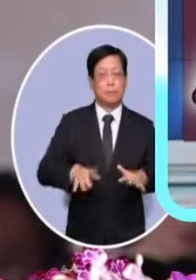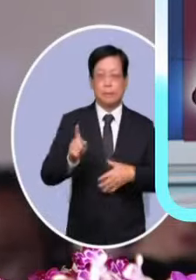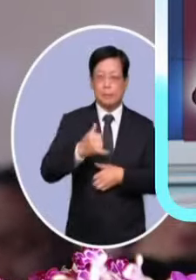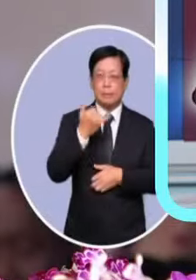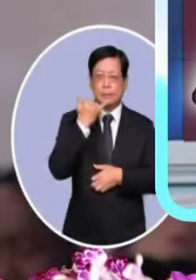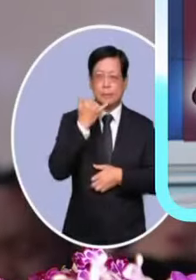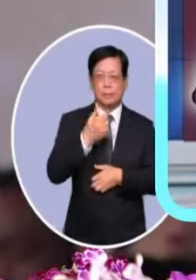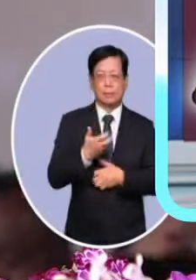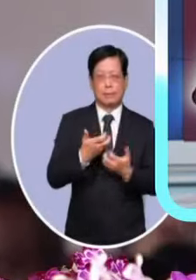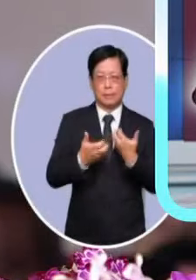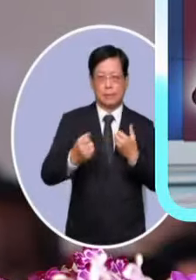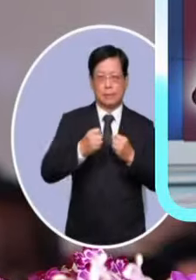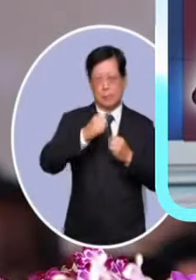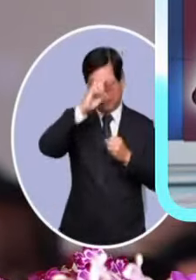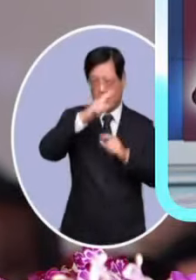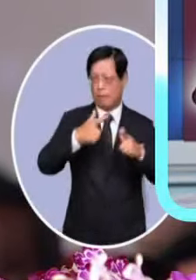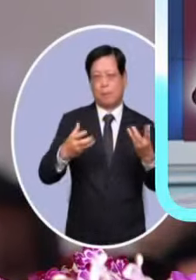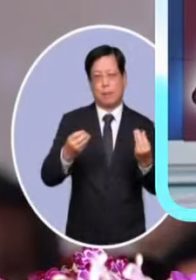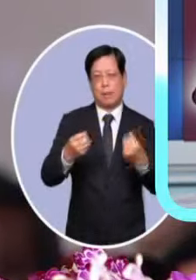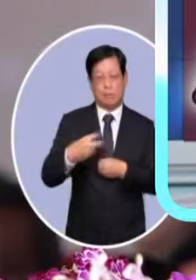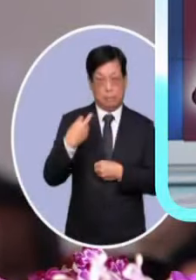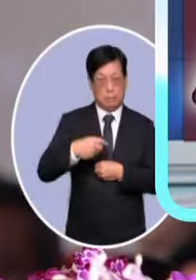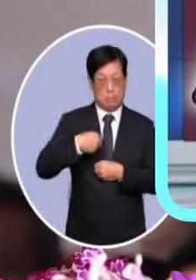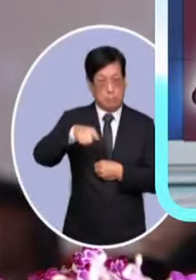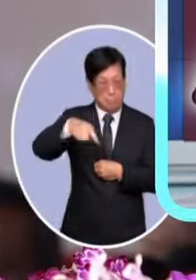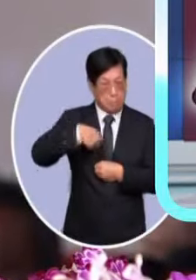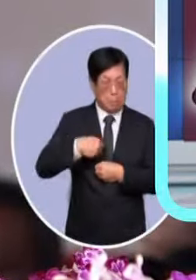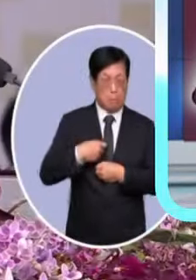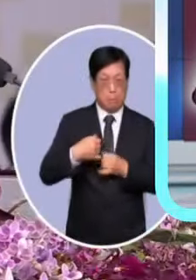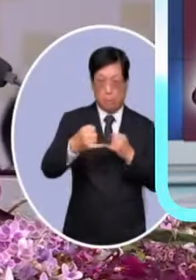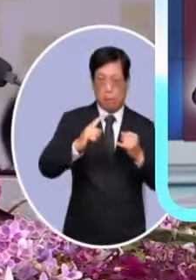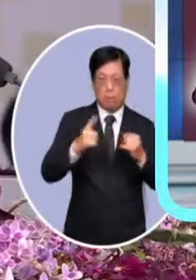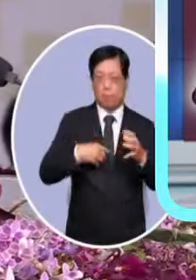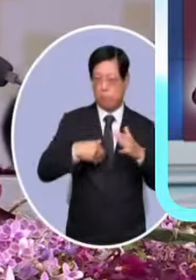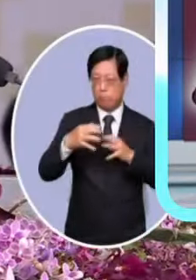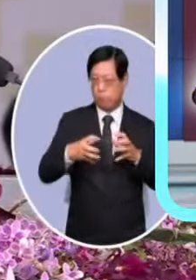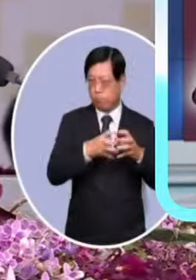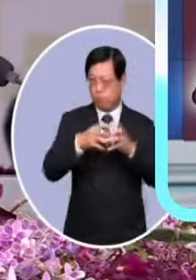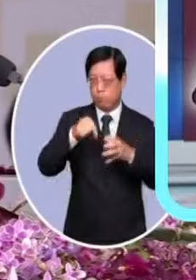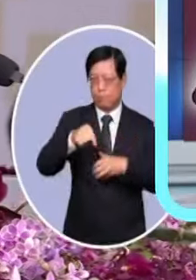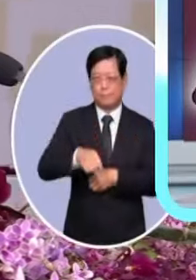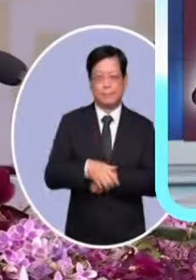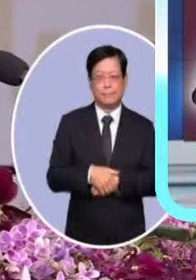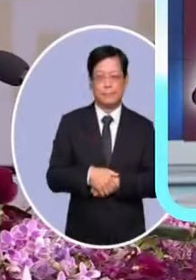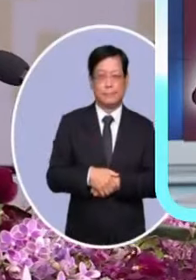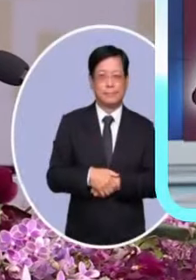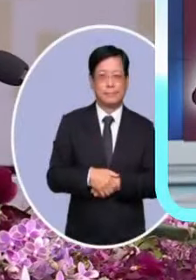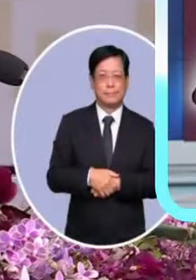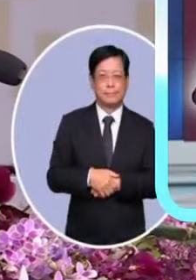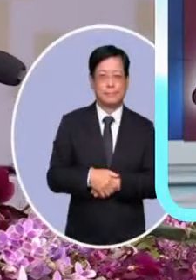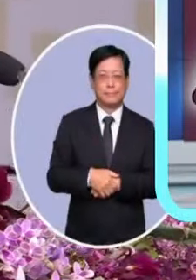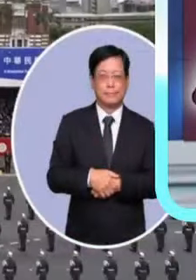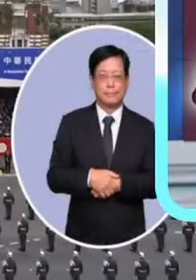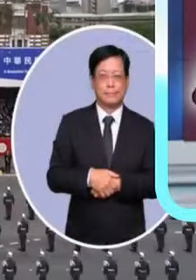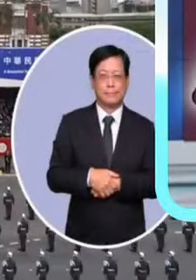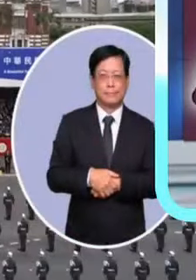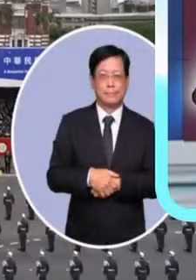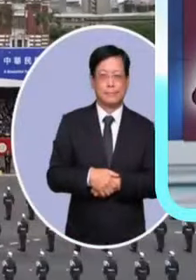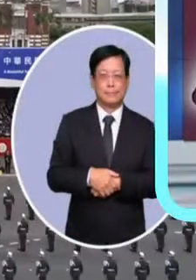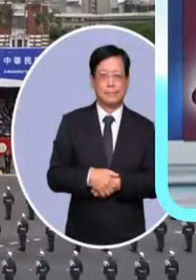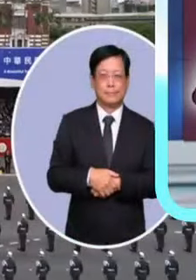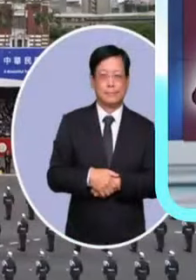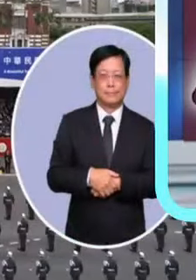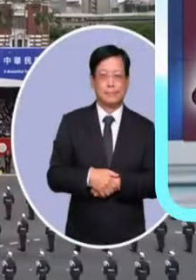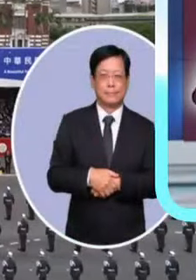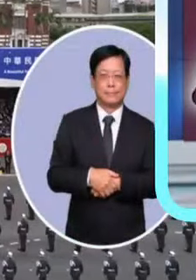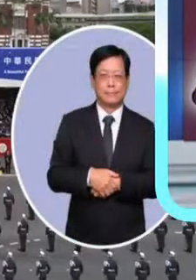二零意气昂扬啊，国庆怎么一脸这么凝重呢？压力来了